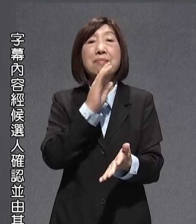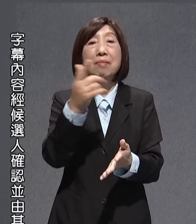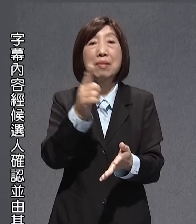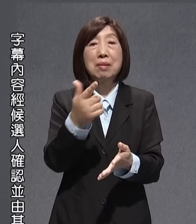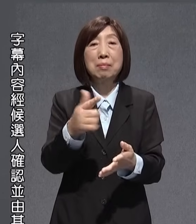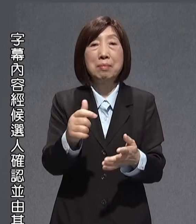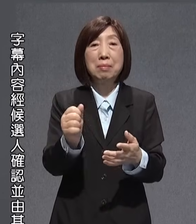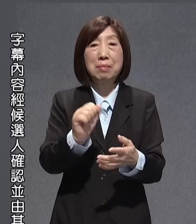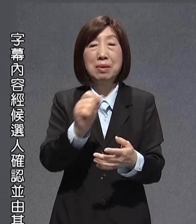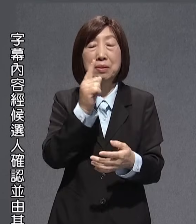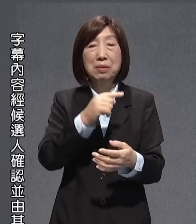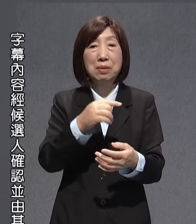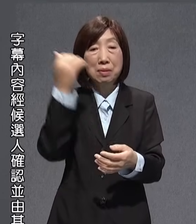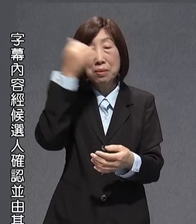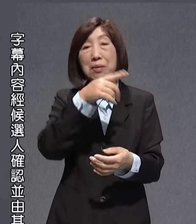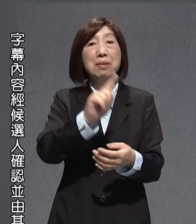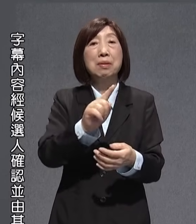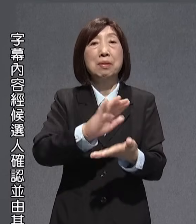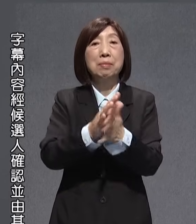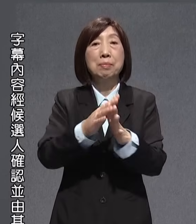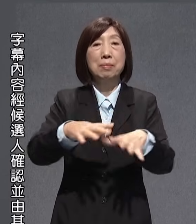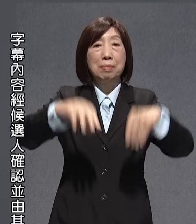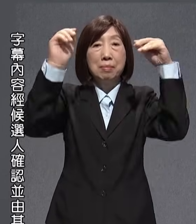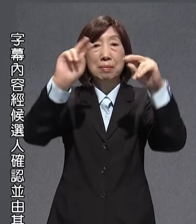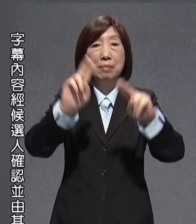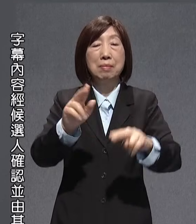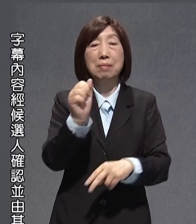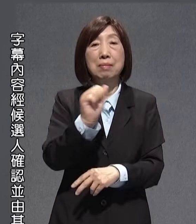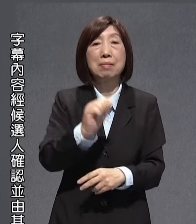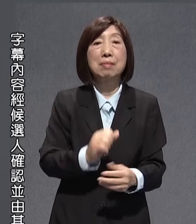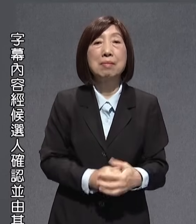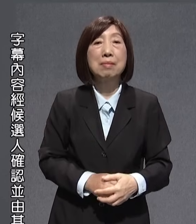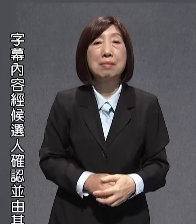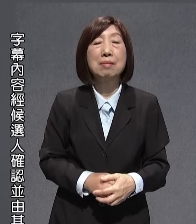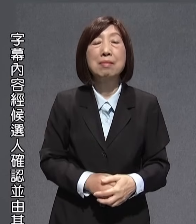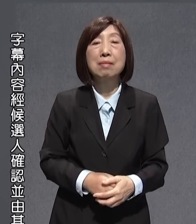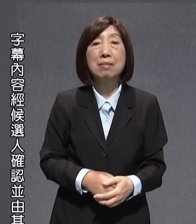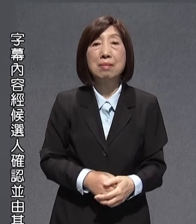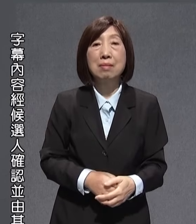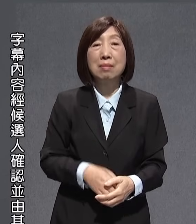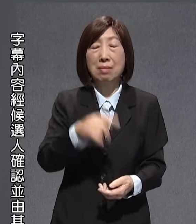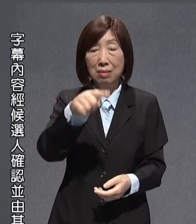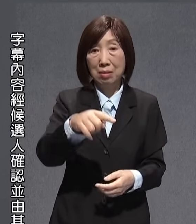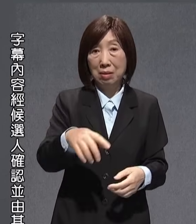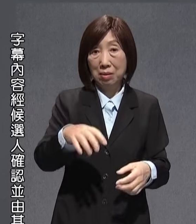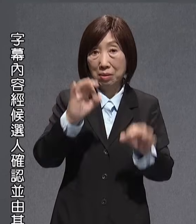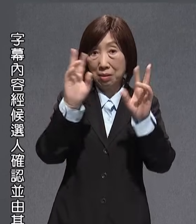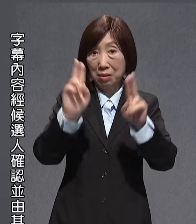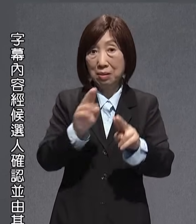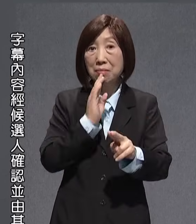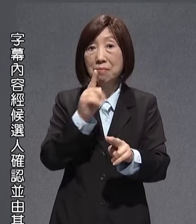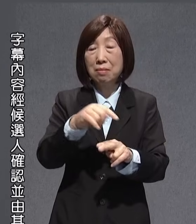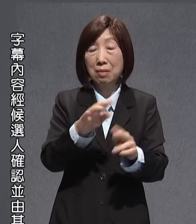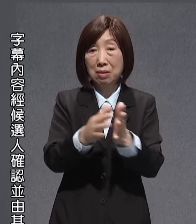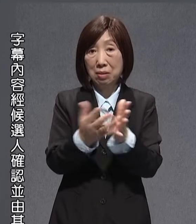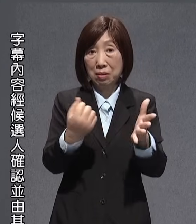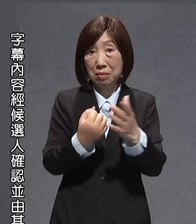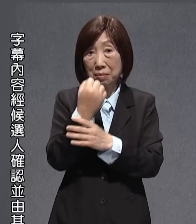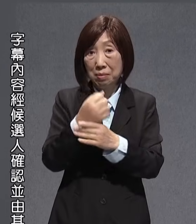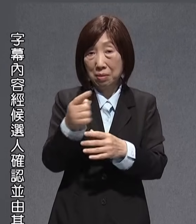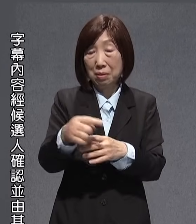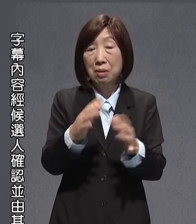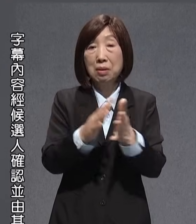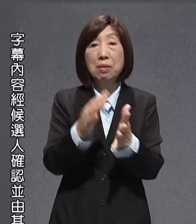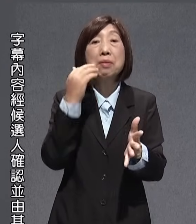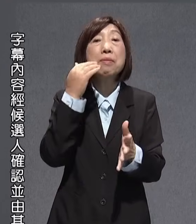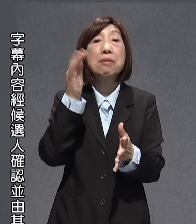成的大停电。储电、风电和光电它都有一个特点，它不是一个稳定的发电，有风